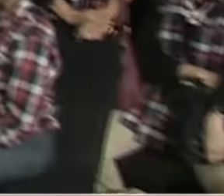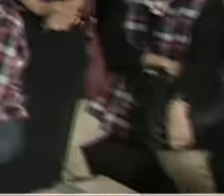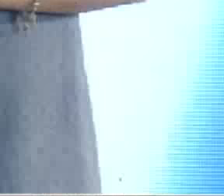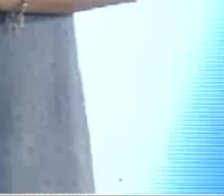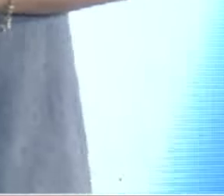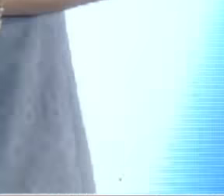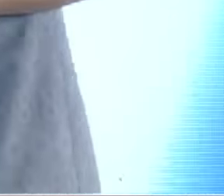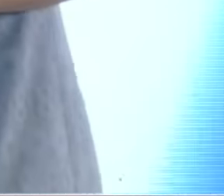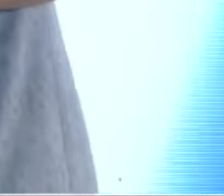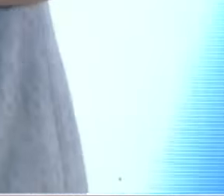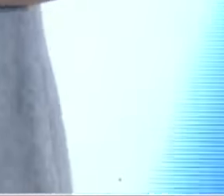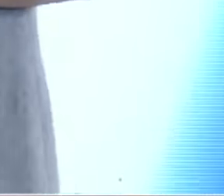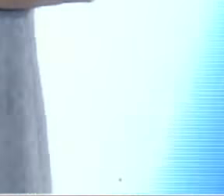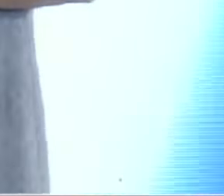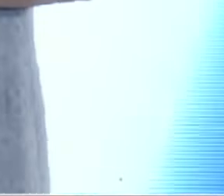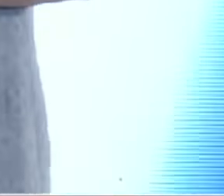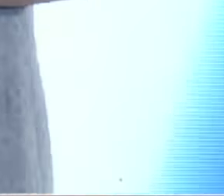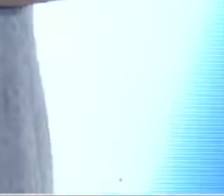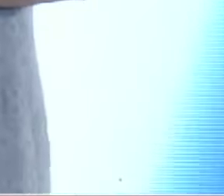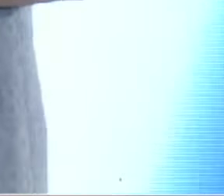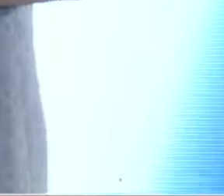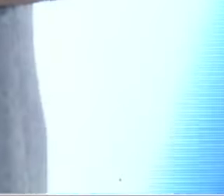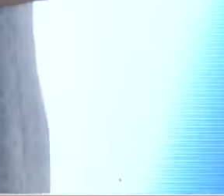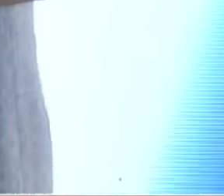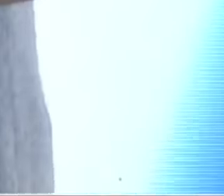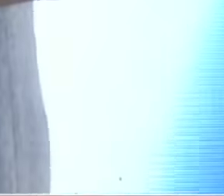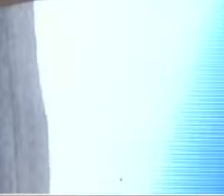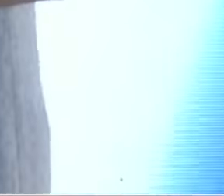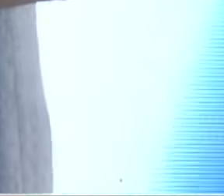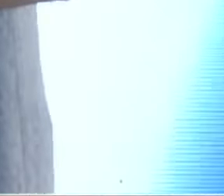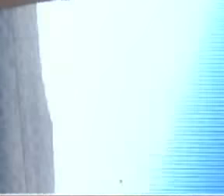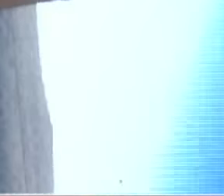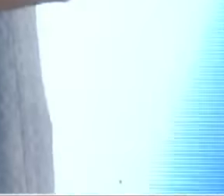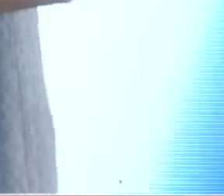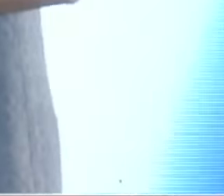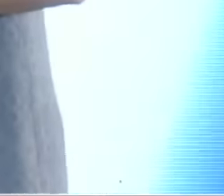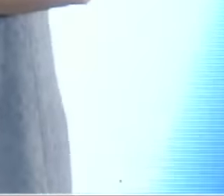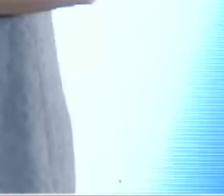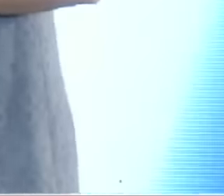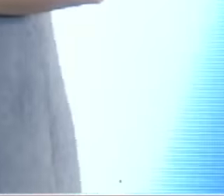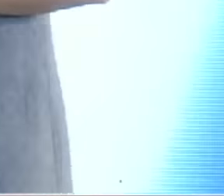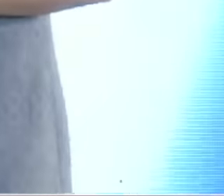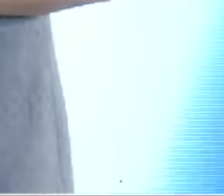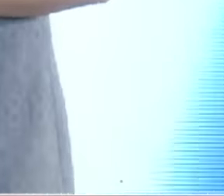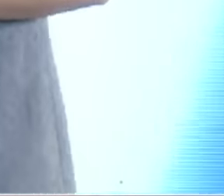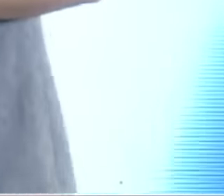Purnama. Terima kasih. Dari sini Mas Luki, silakan kampanye damai. Nomor 2. Tadi sudah dilihat semuanya